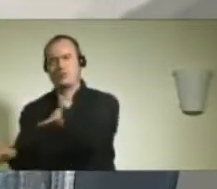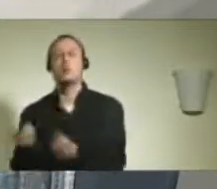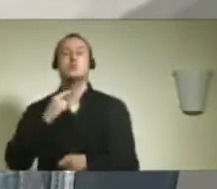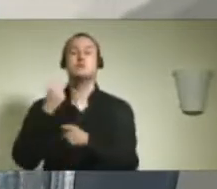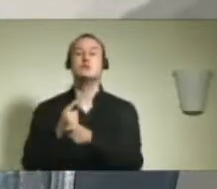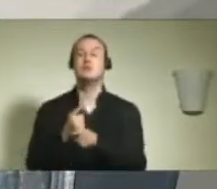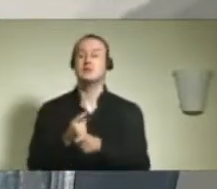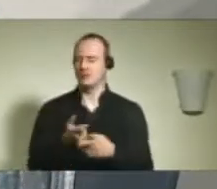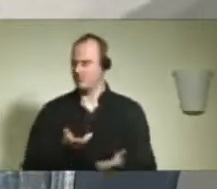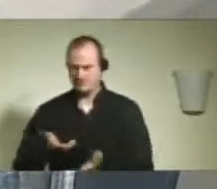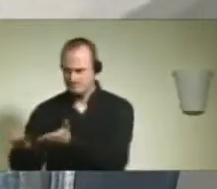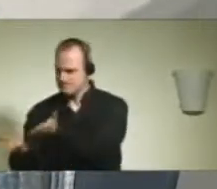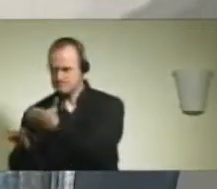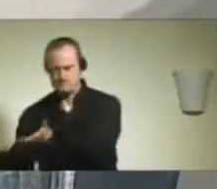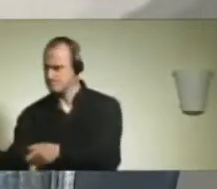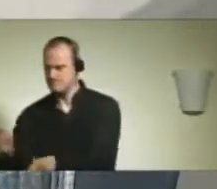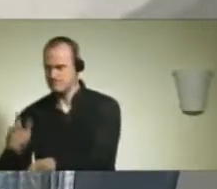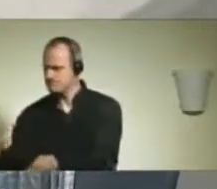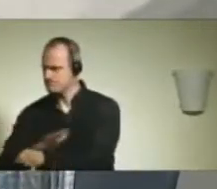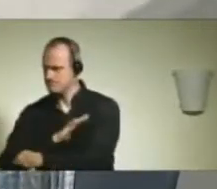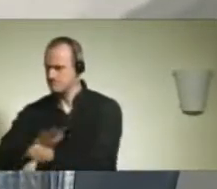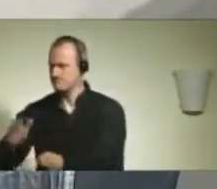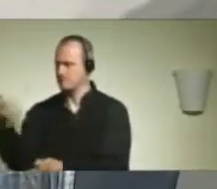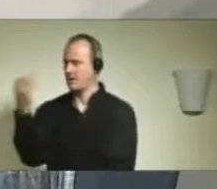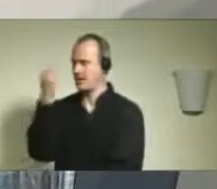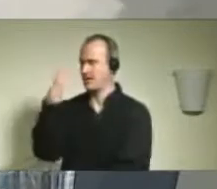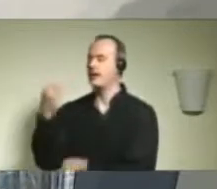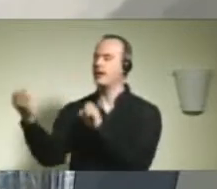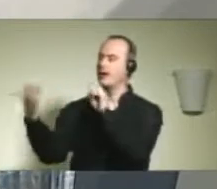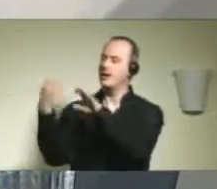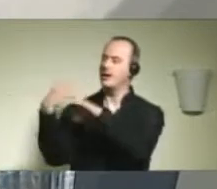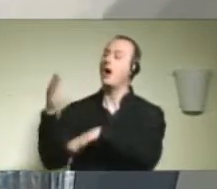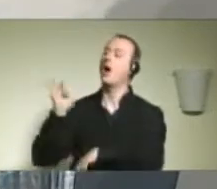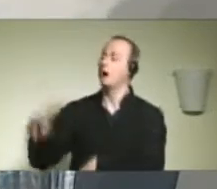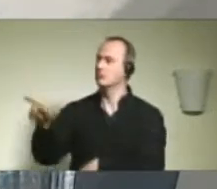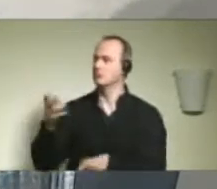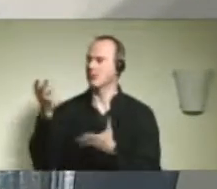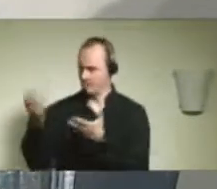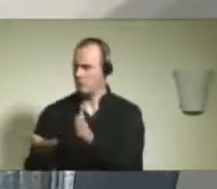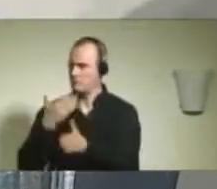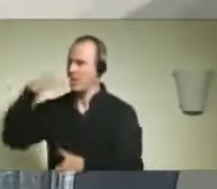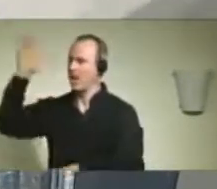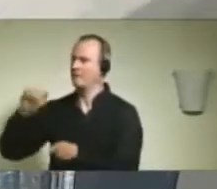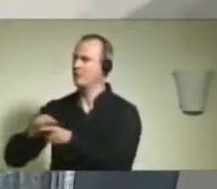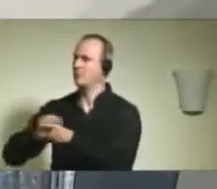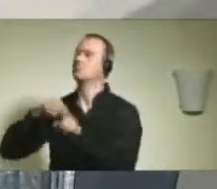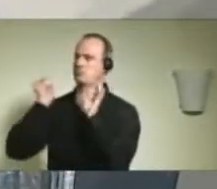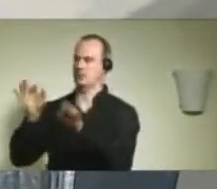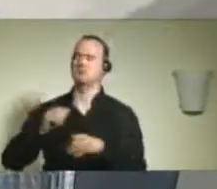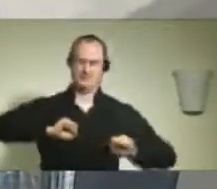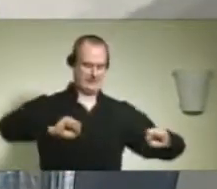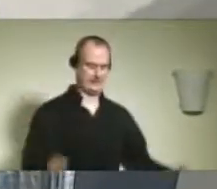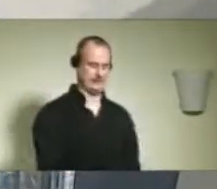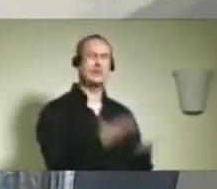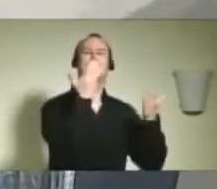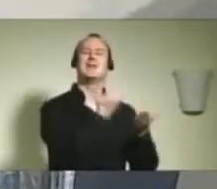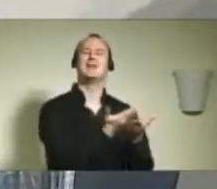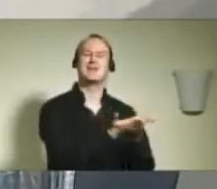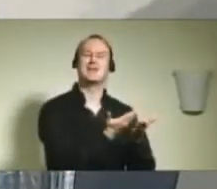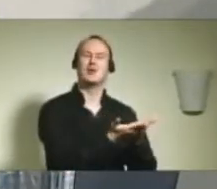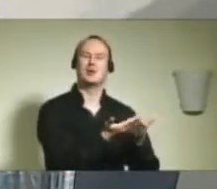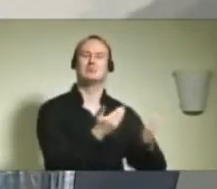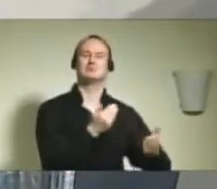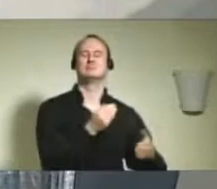la banque pour que les gens soient encore mieux formés. Et surtout, la grosse chose qu'on a faite,